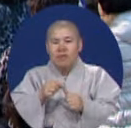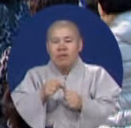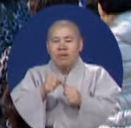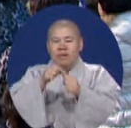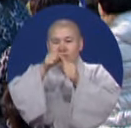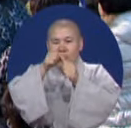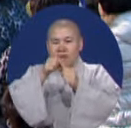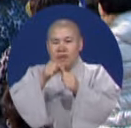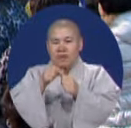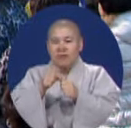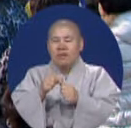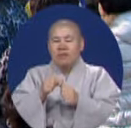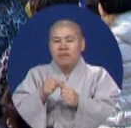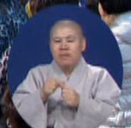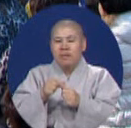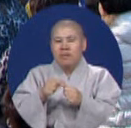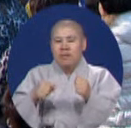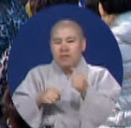달라요.